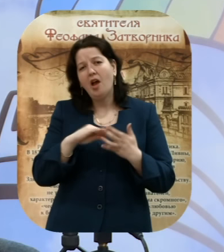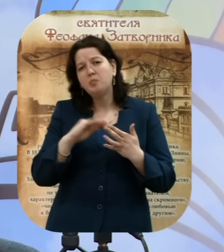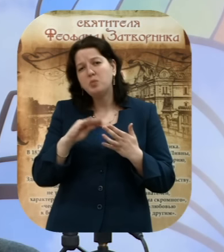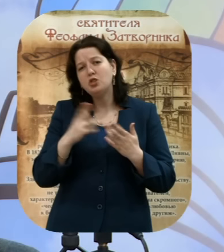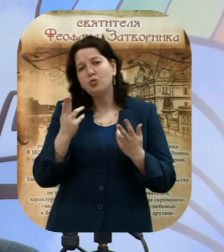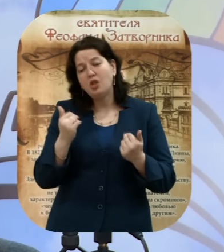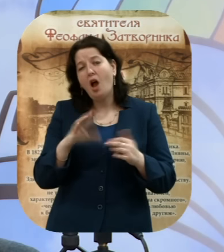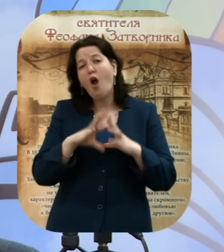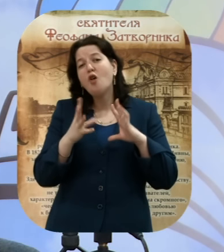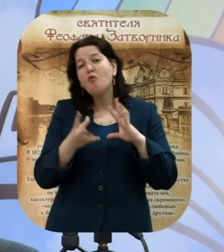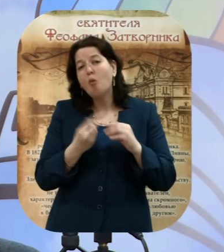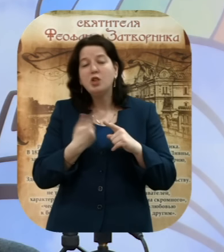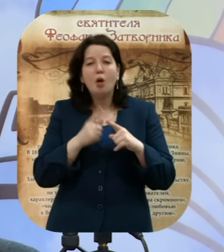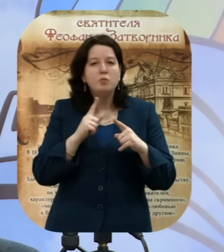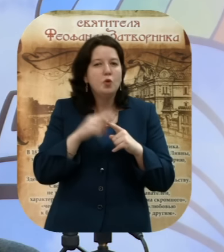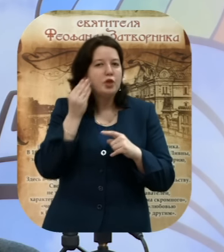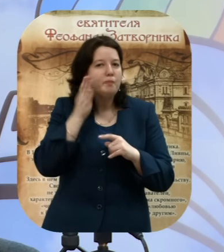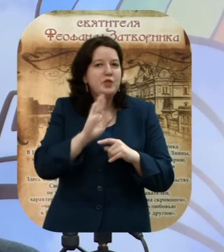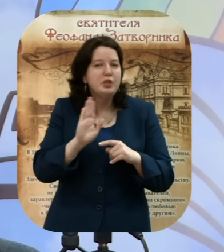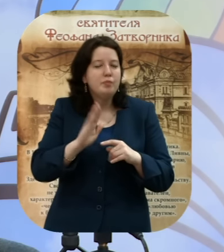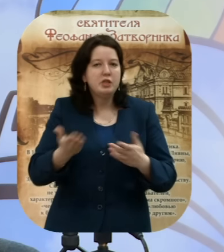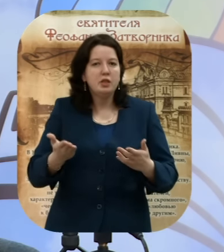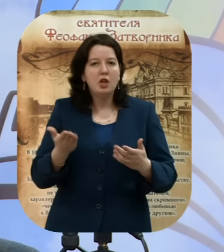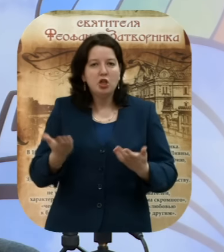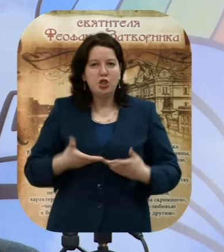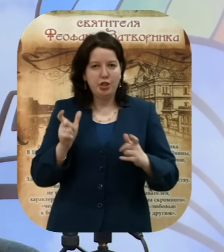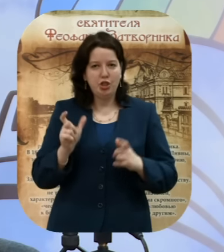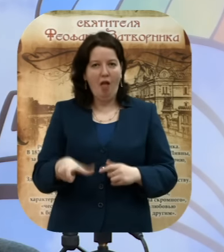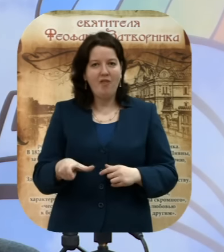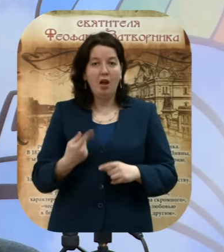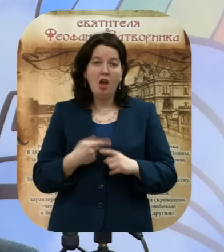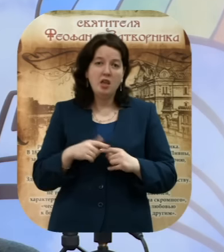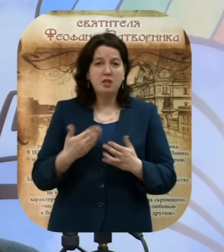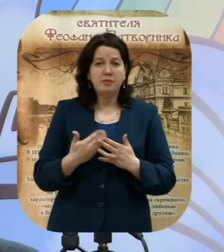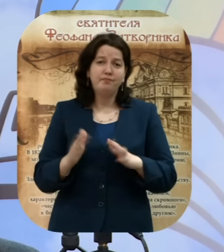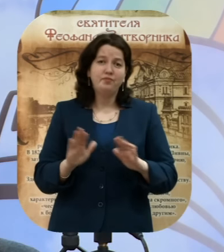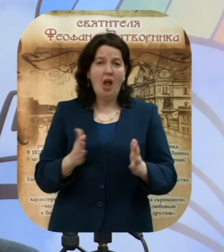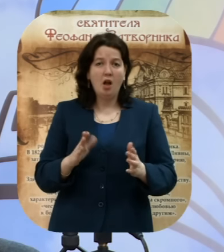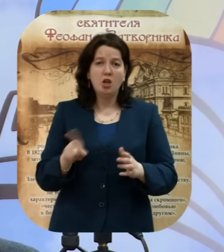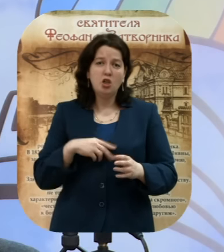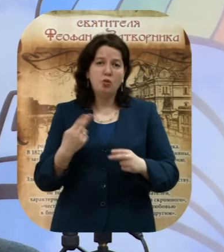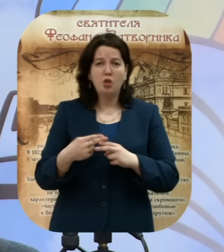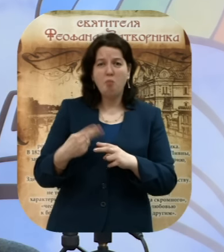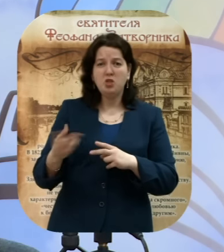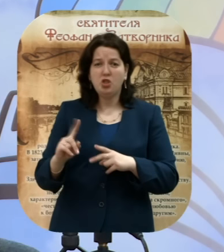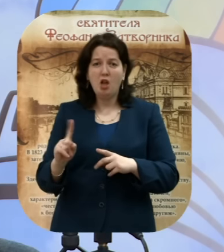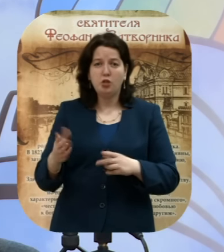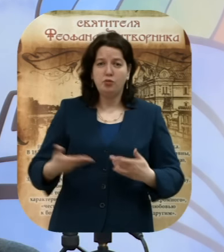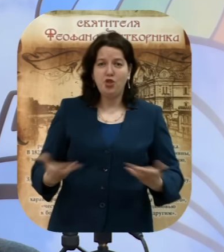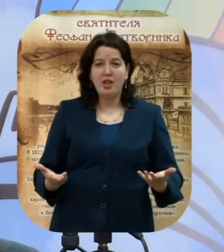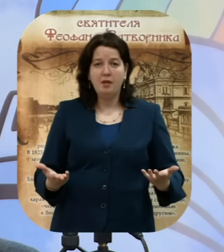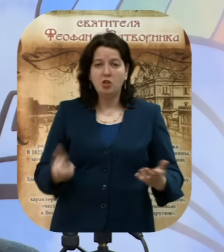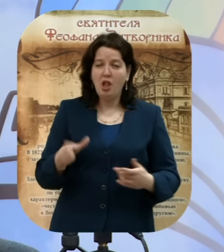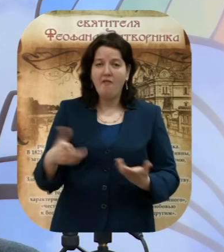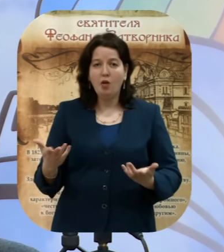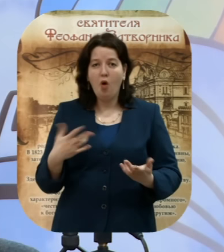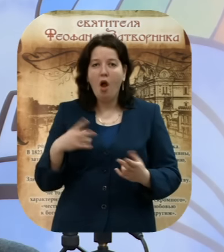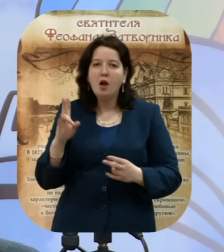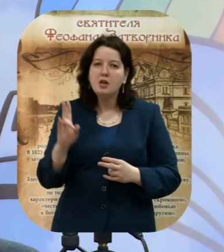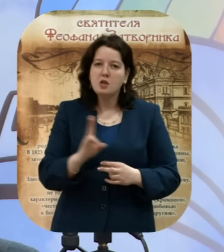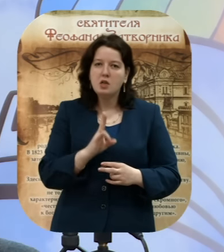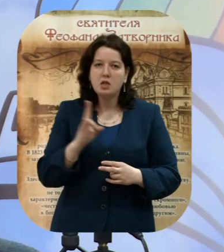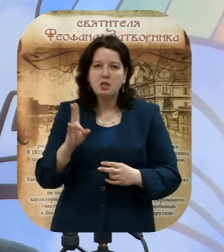не является смыслом человеческой жизни. Это так, что-то мешает жить. Христианство говорит, в